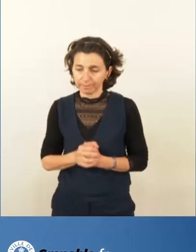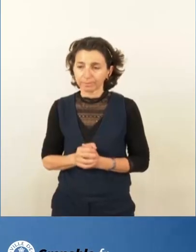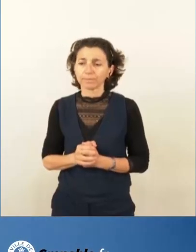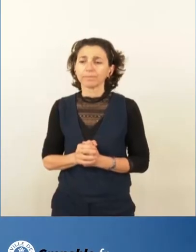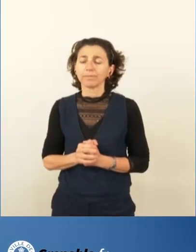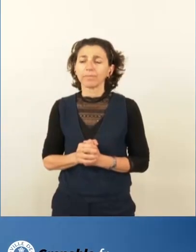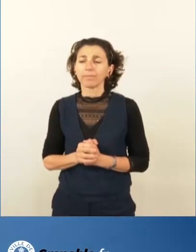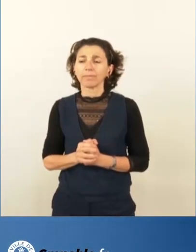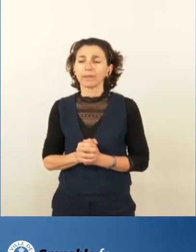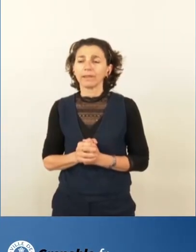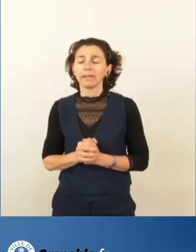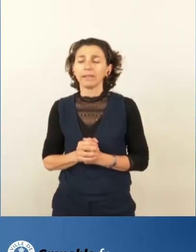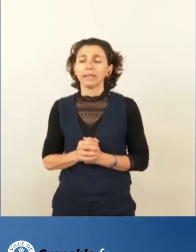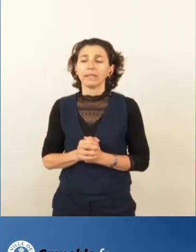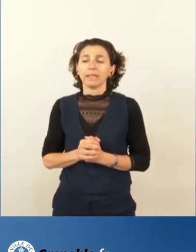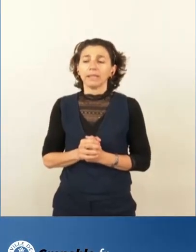10